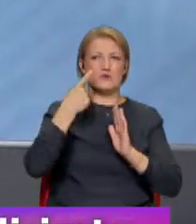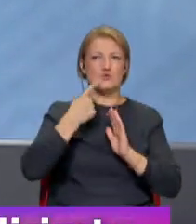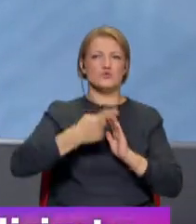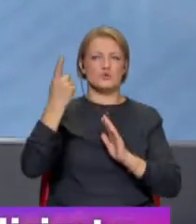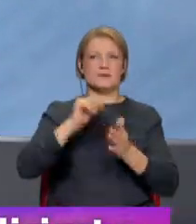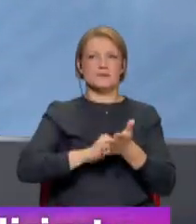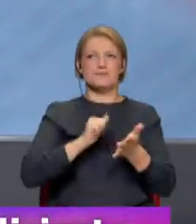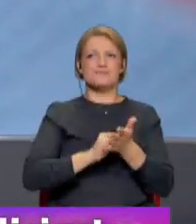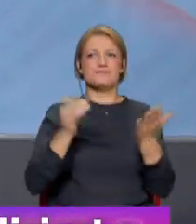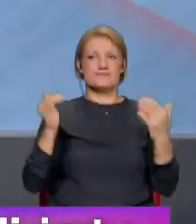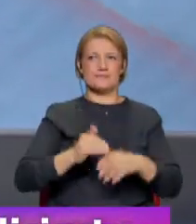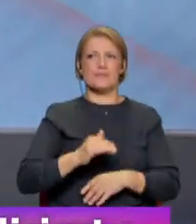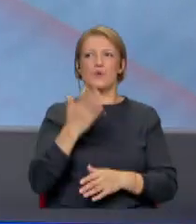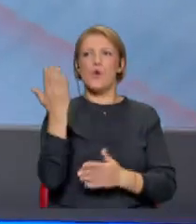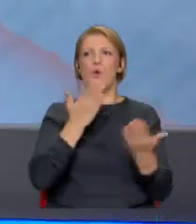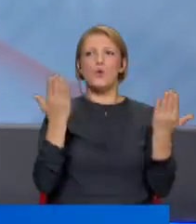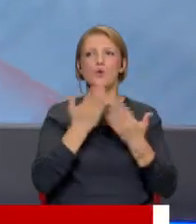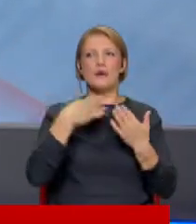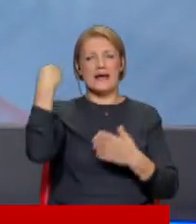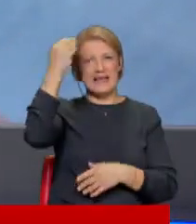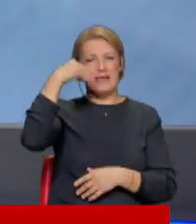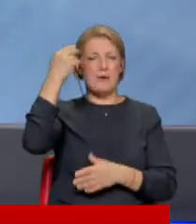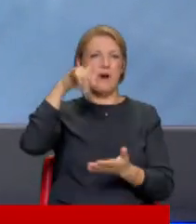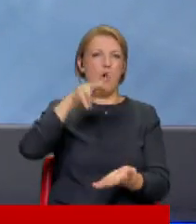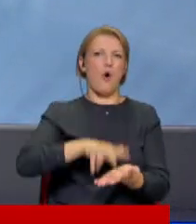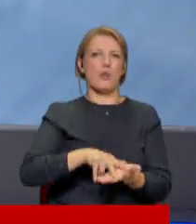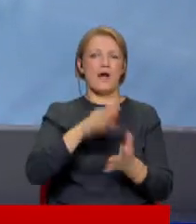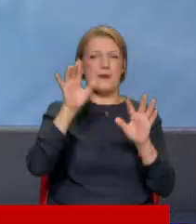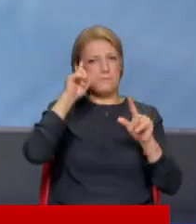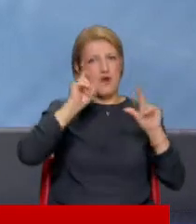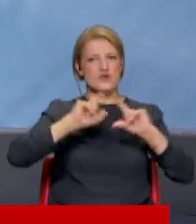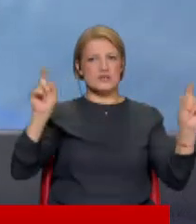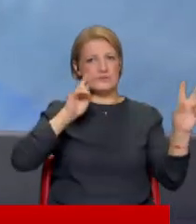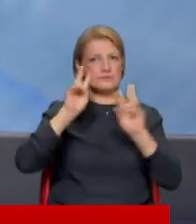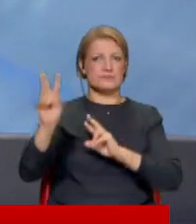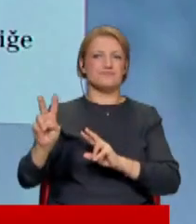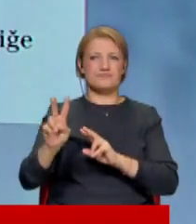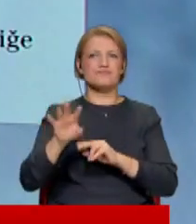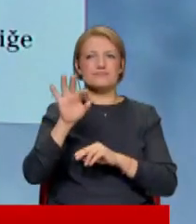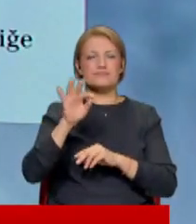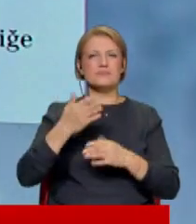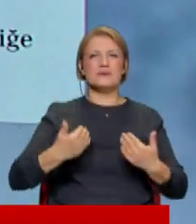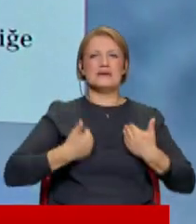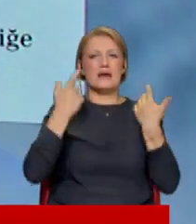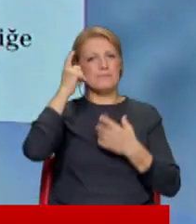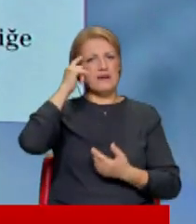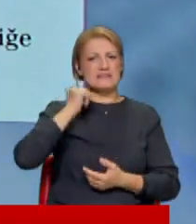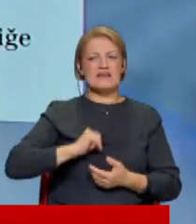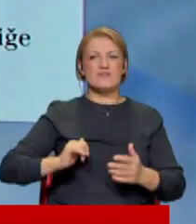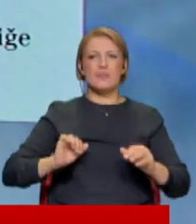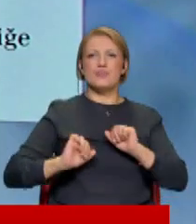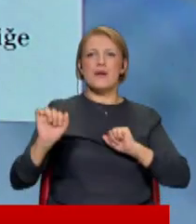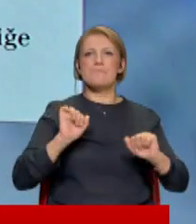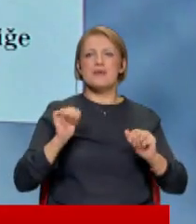gazetesinden geliyor okulda imama onay başlığını görüyorum bu sabah Yargıtay Başsavcılığı